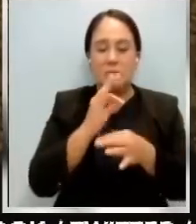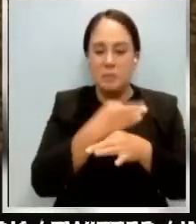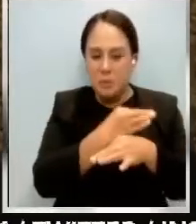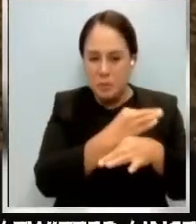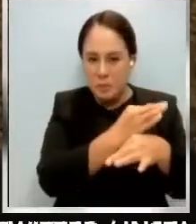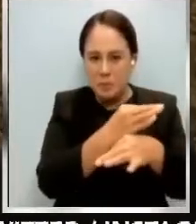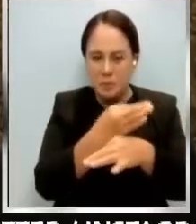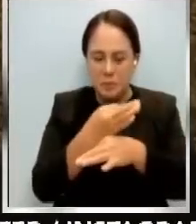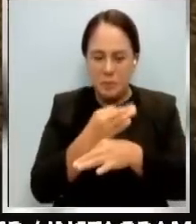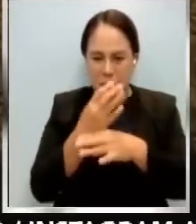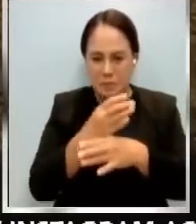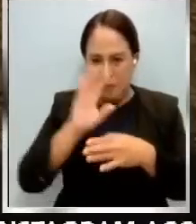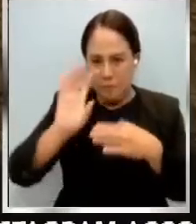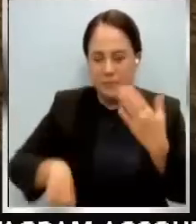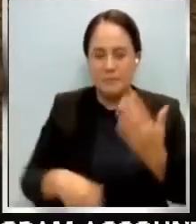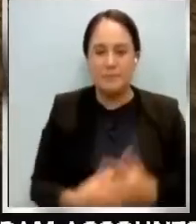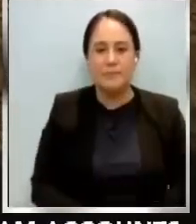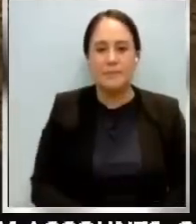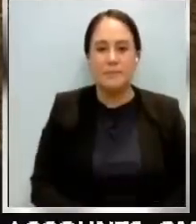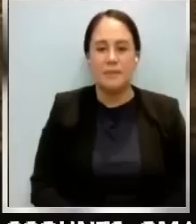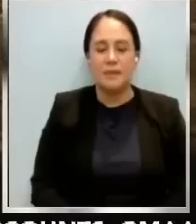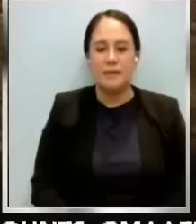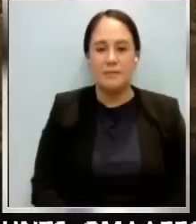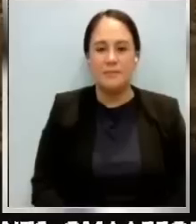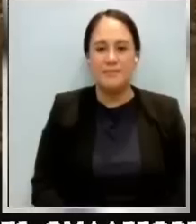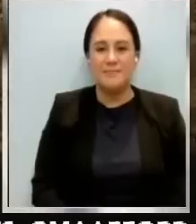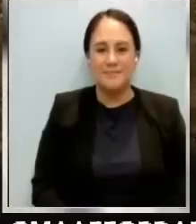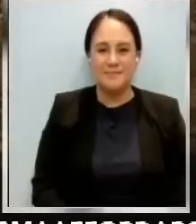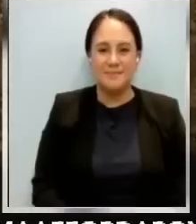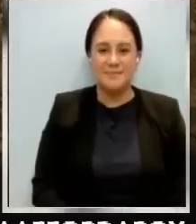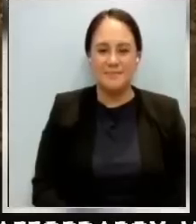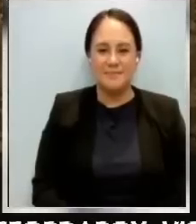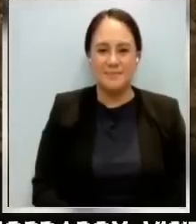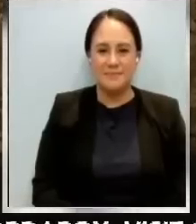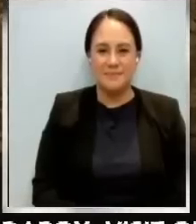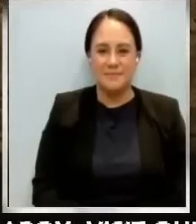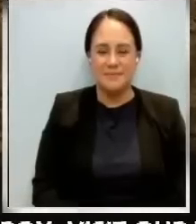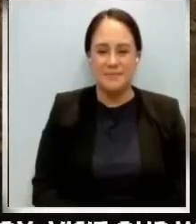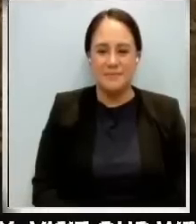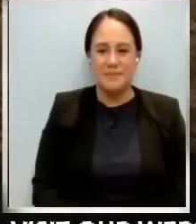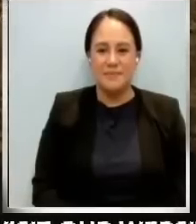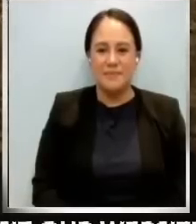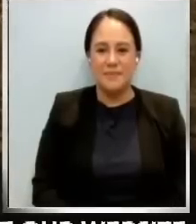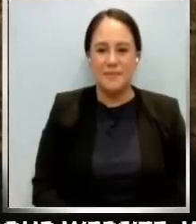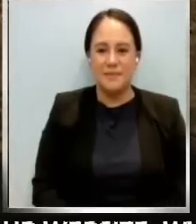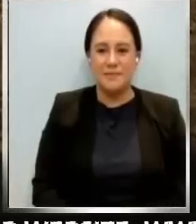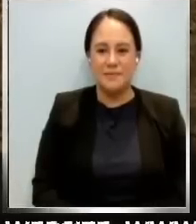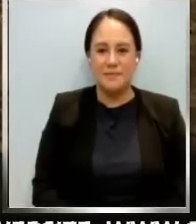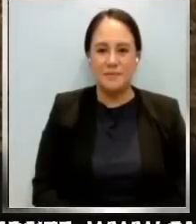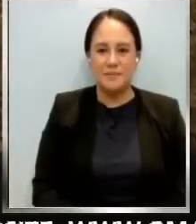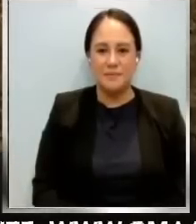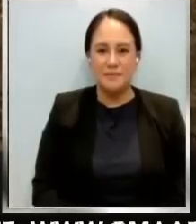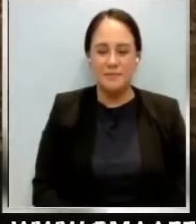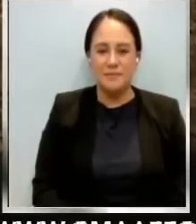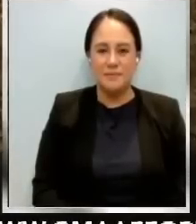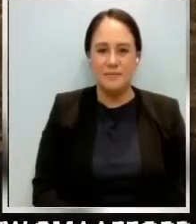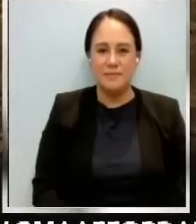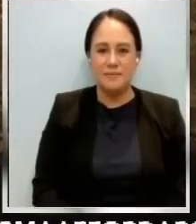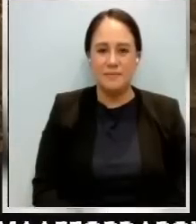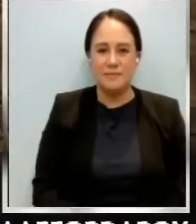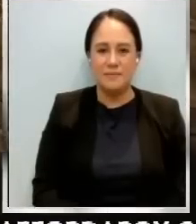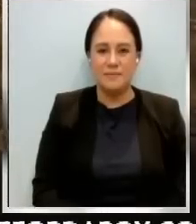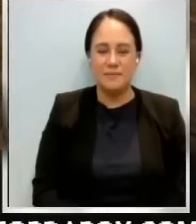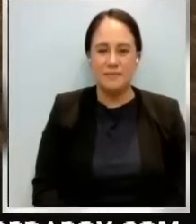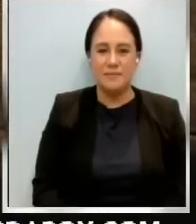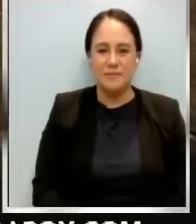Nilad underpass. Live mula dito sa lungsod ng Maynila para sa GMA Integrated News. Mark Salazar, Nakatutok